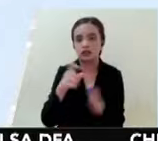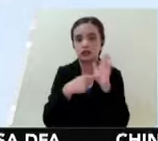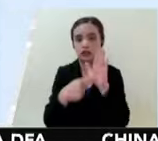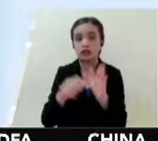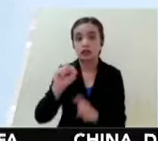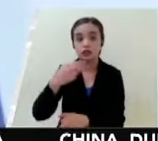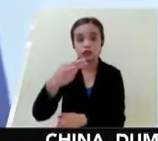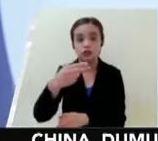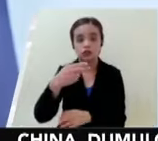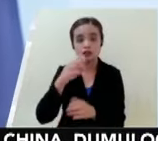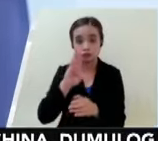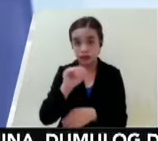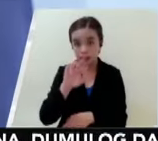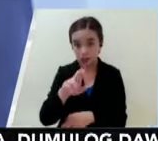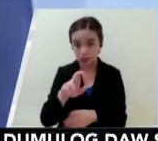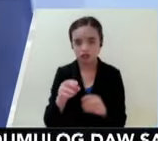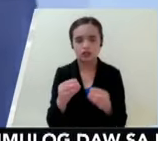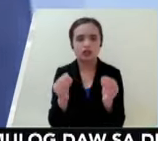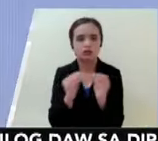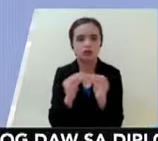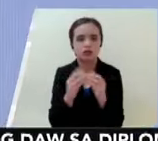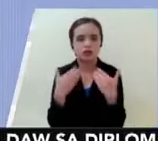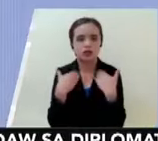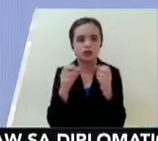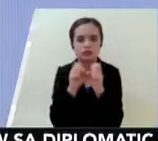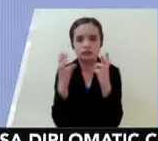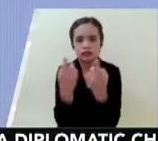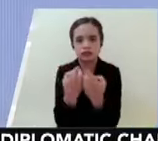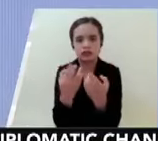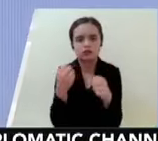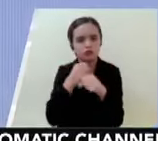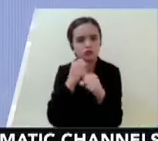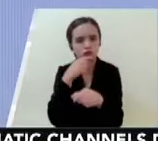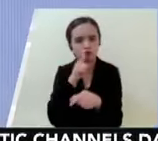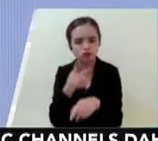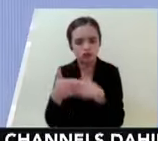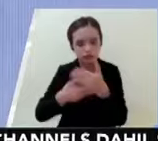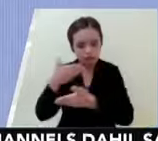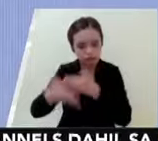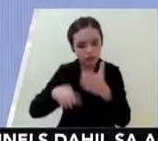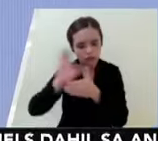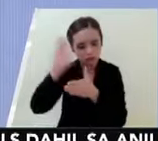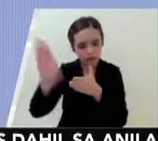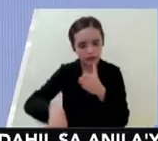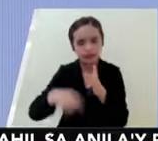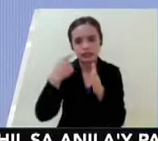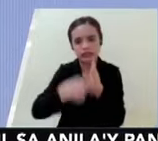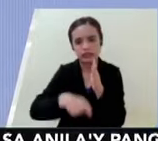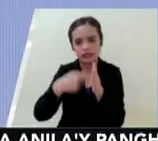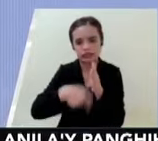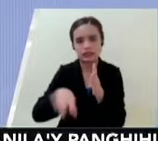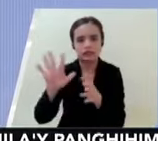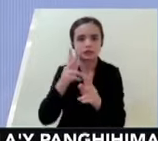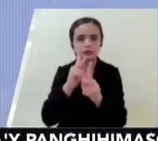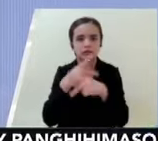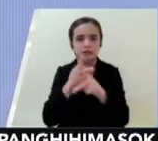vape sellers tungkol sa mga proseso para masigurong kumpleto ang buwis ng kanilang mga produkto.